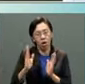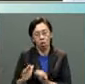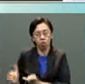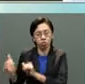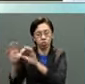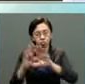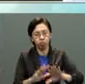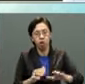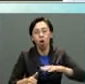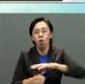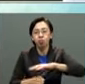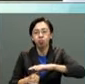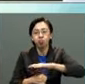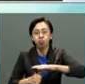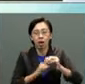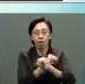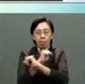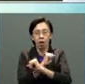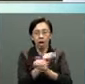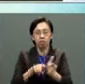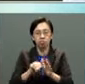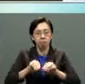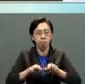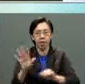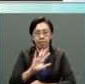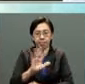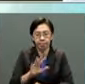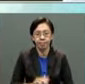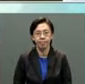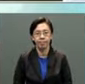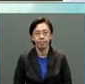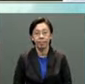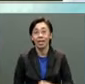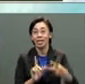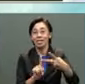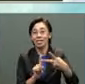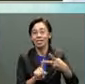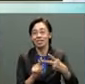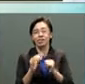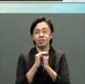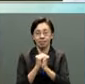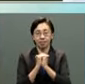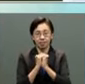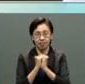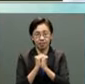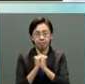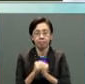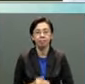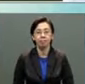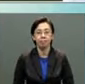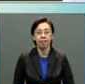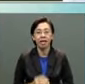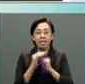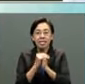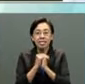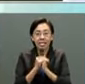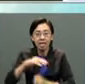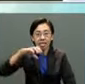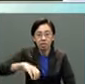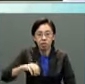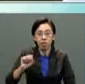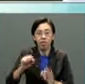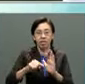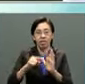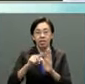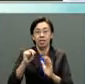ตัวเฝ้าระวังโรคนะครับส่วนสาธารณรัฐประชาชนจีนนะครับมณฑลซานซี